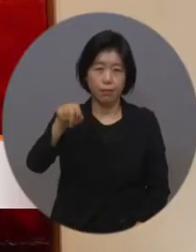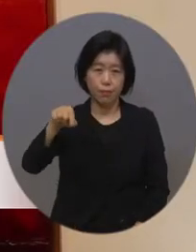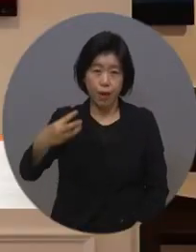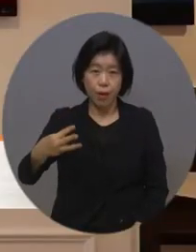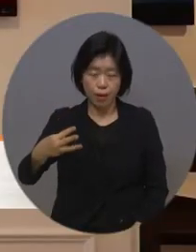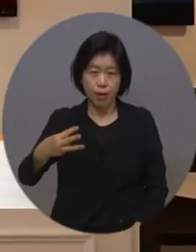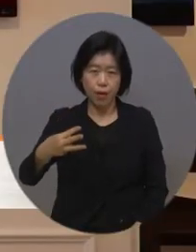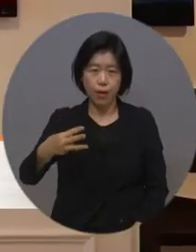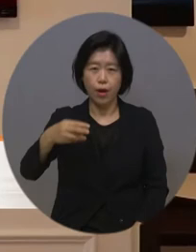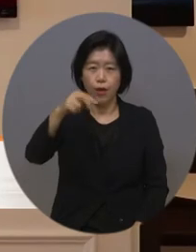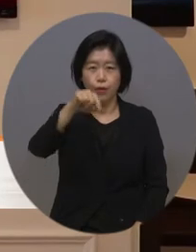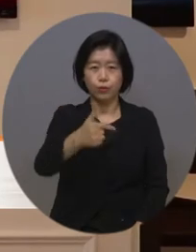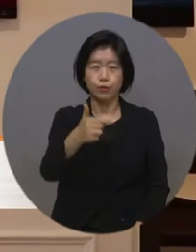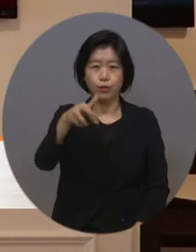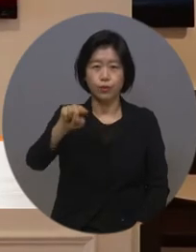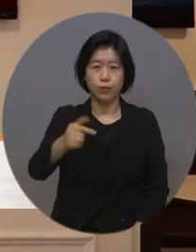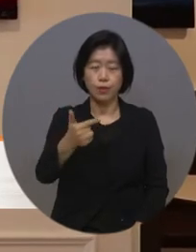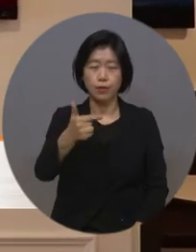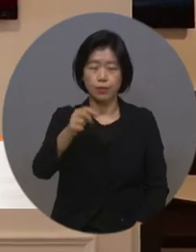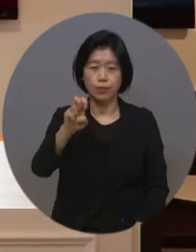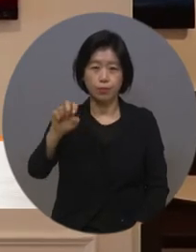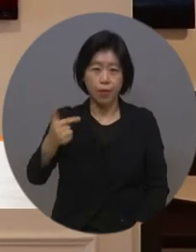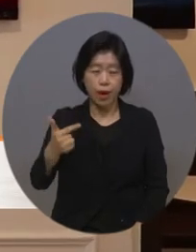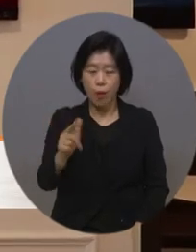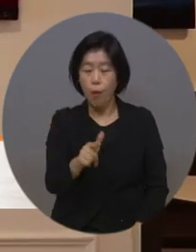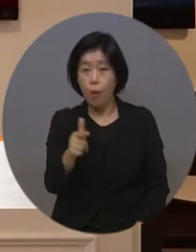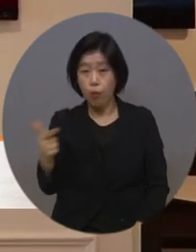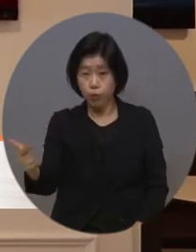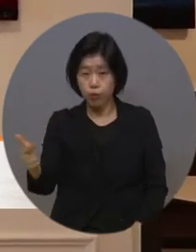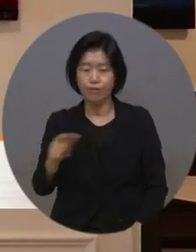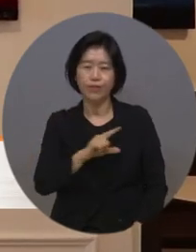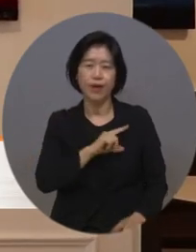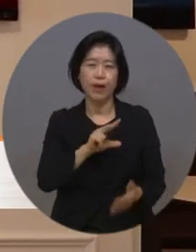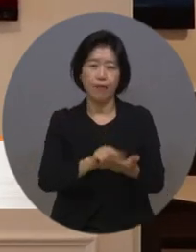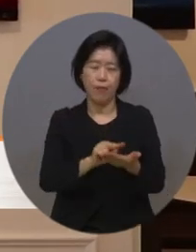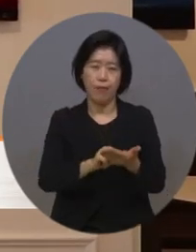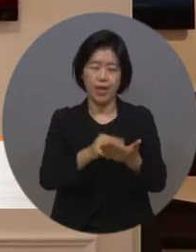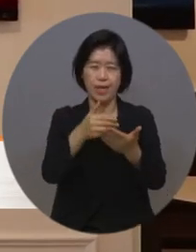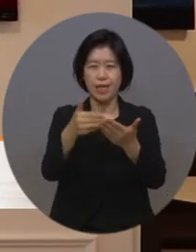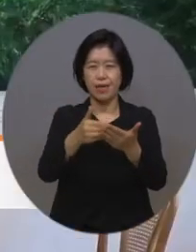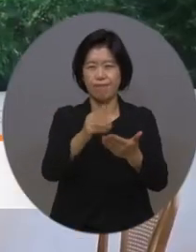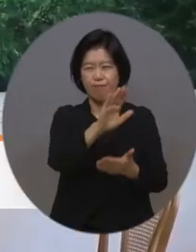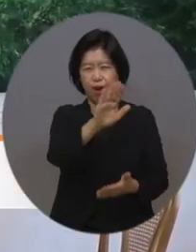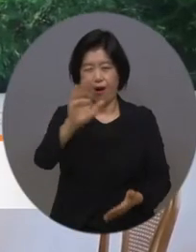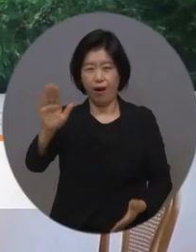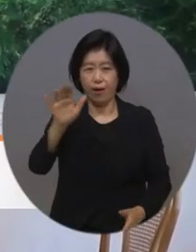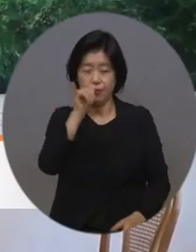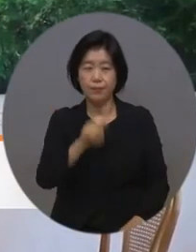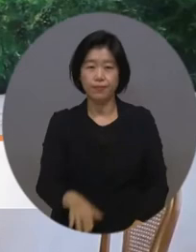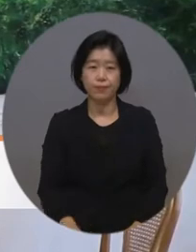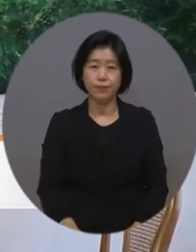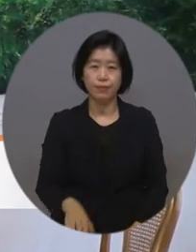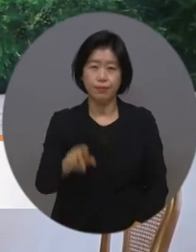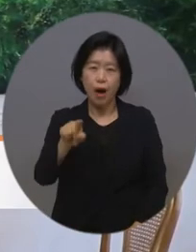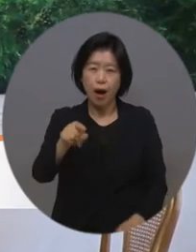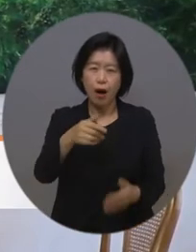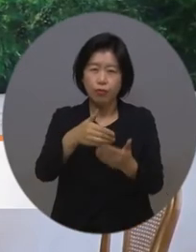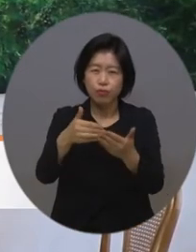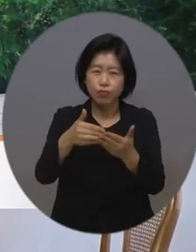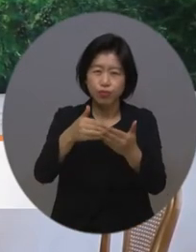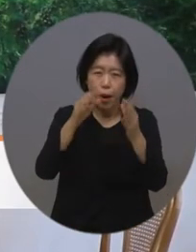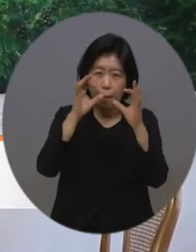주제로 한 이번 전시회는 작가가 고향인 순천에서 가을 갈대밭으로 유명한 순천만에서 느낀